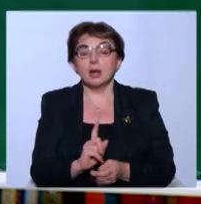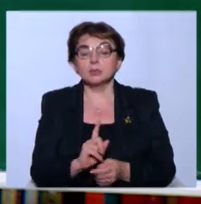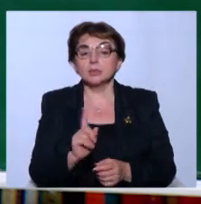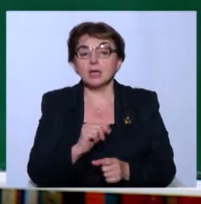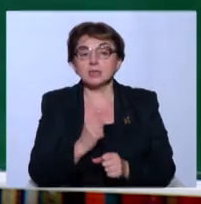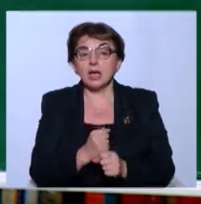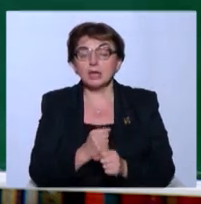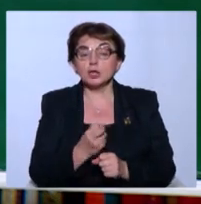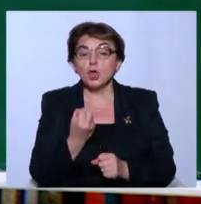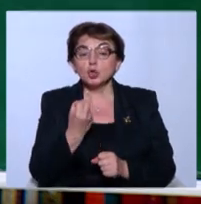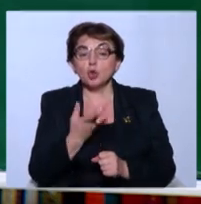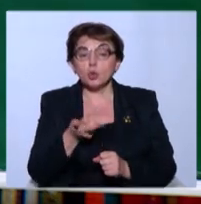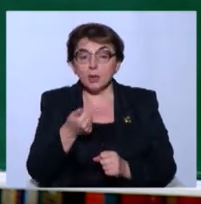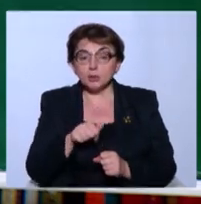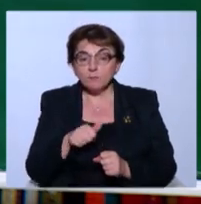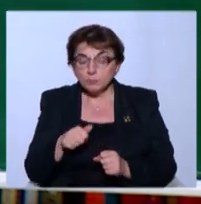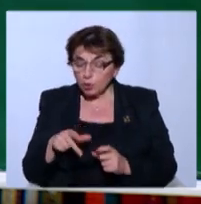პროცესები ხდება 12 გოჯა ნაწლავში.